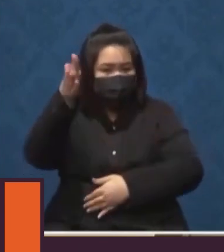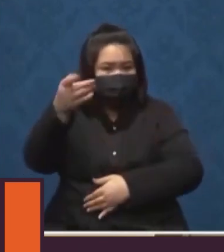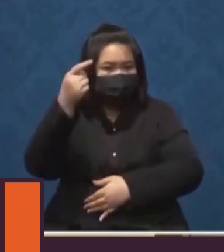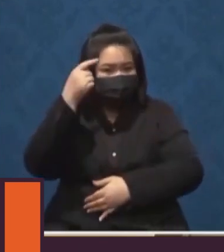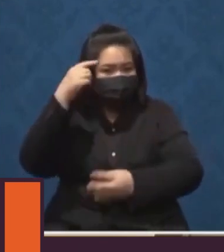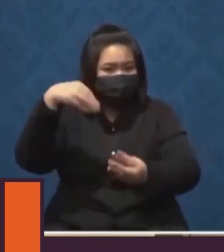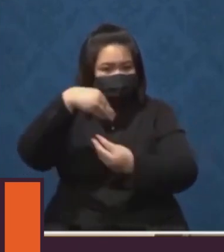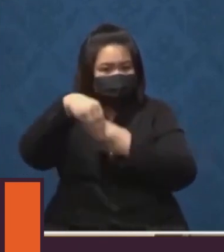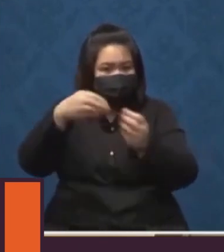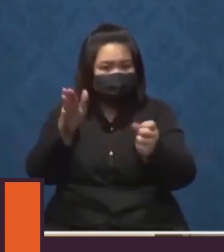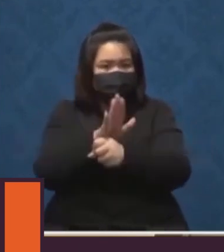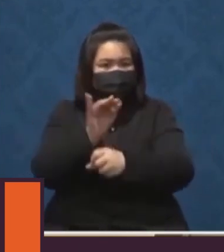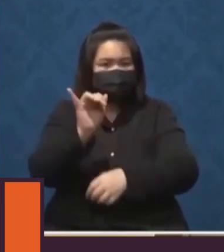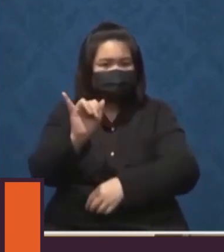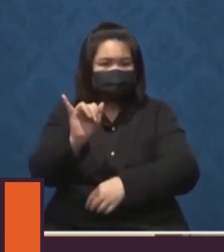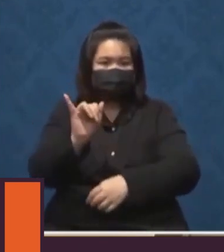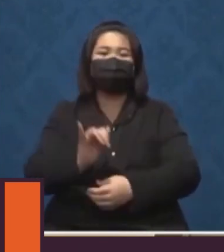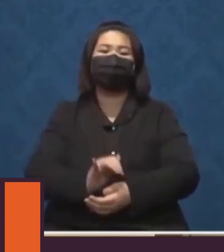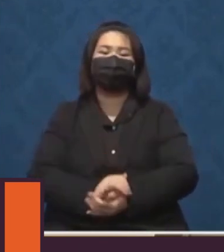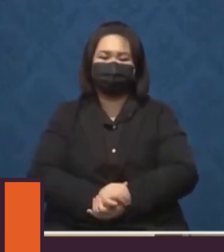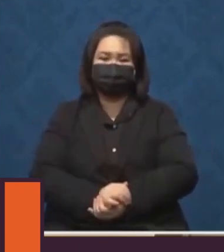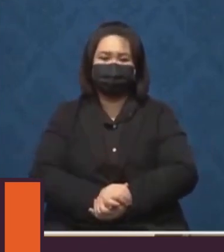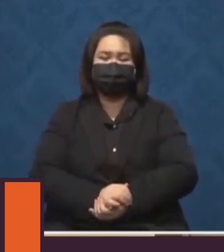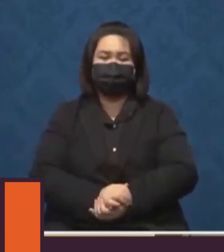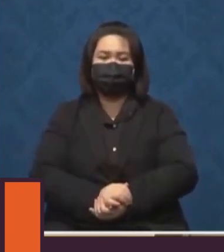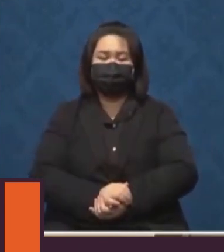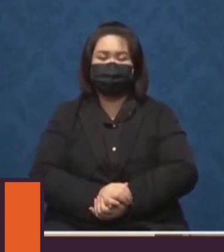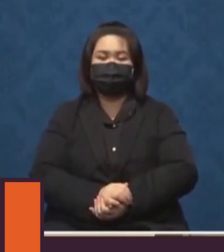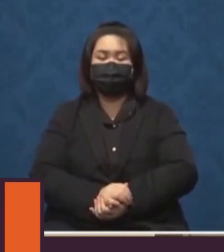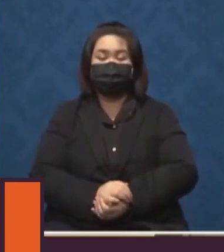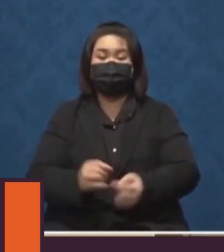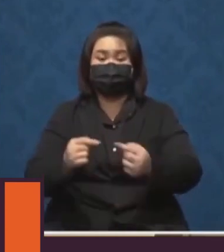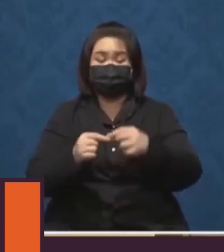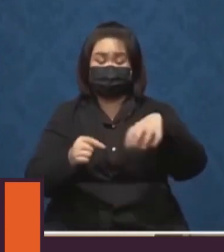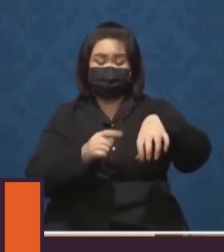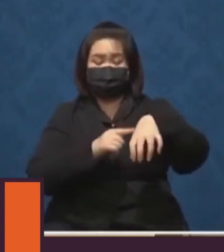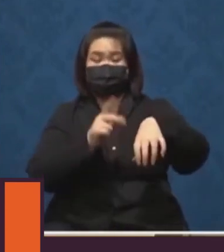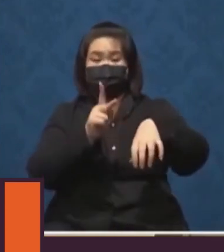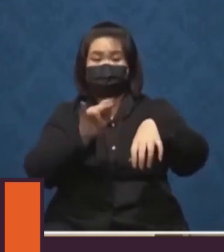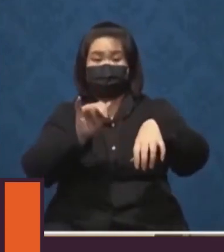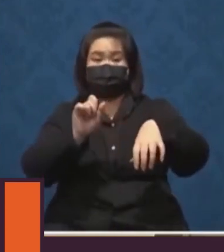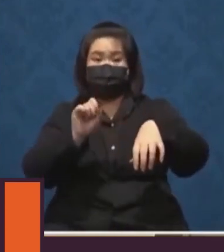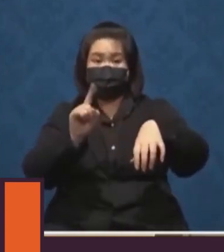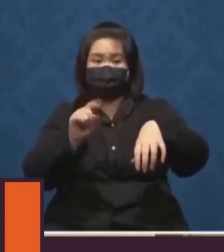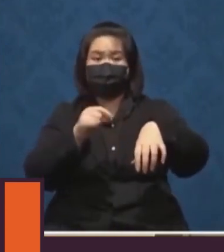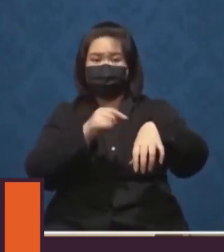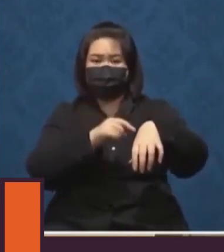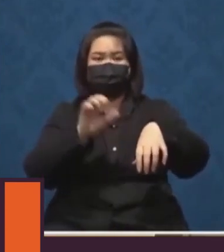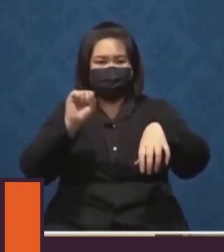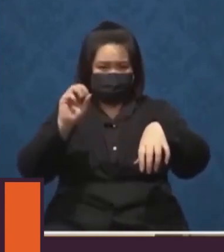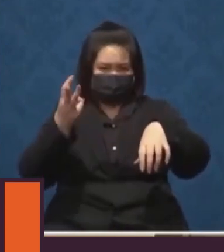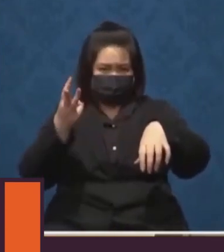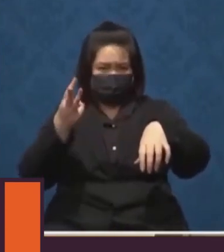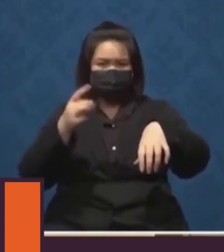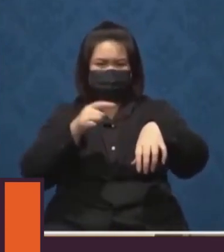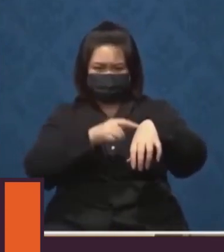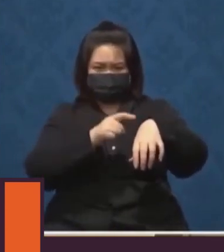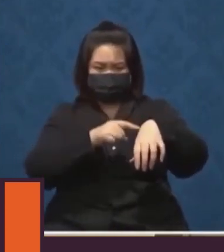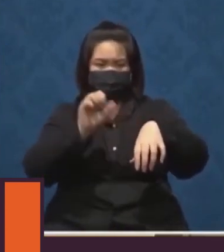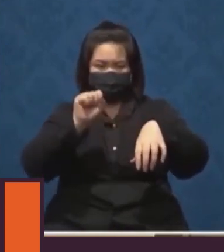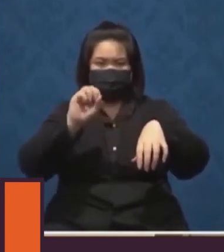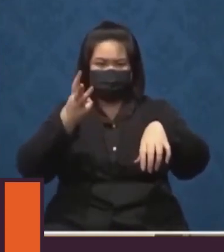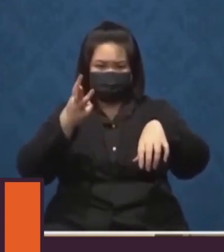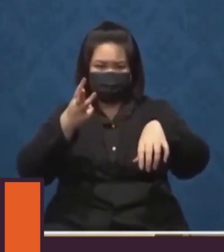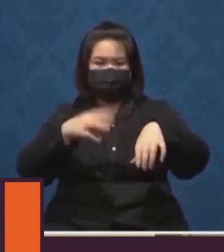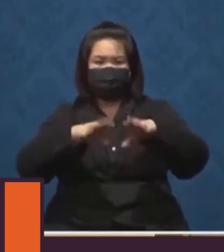มครับท่านประธานครับกองทุนกู้ยืมเพื่อการศึกษาเป็นสวัสดิการที่ประชาชนเข้า